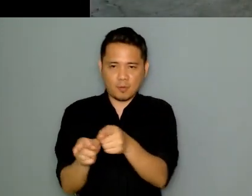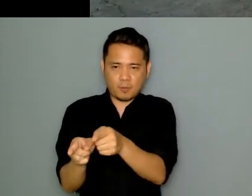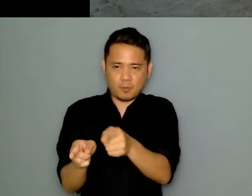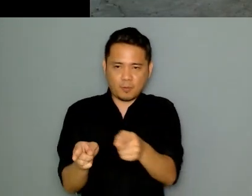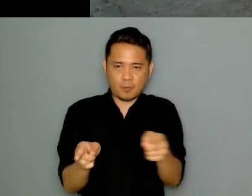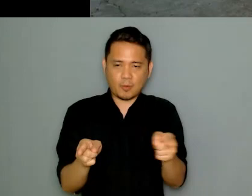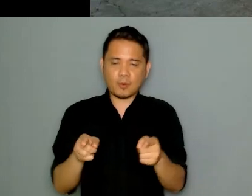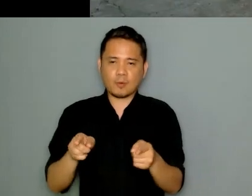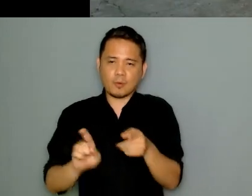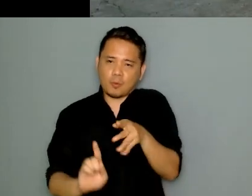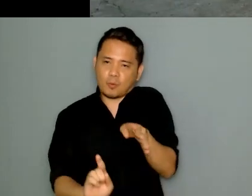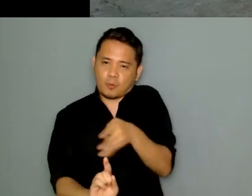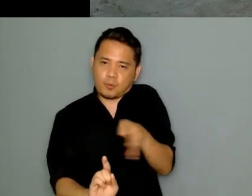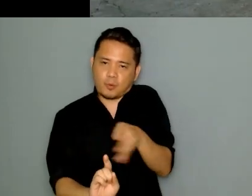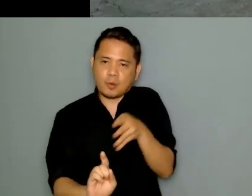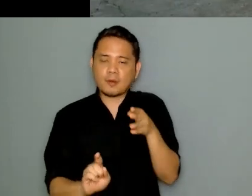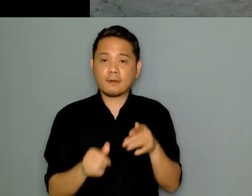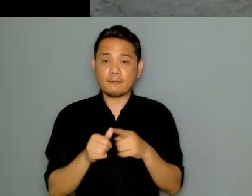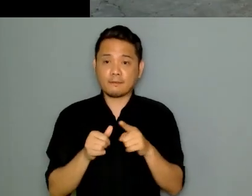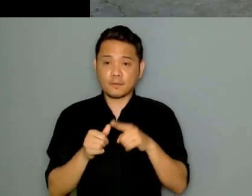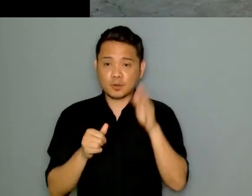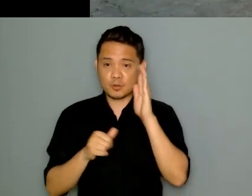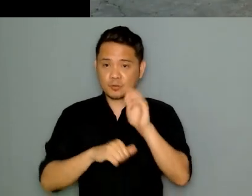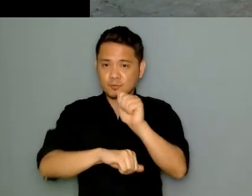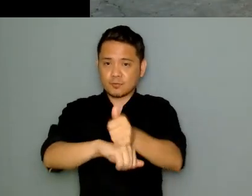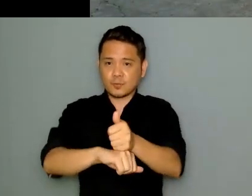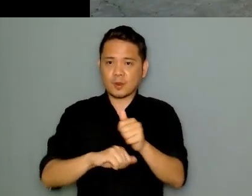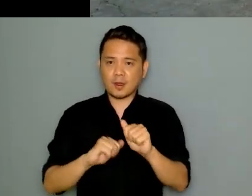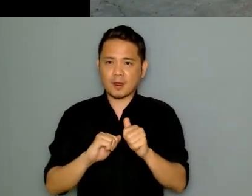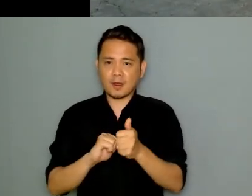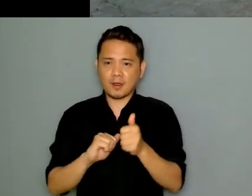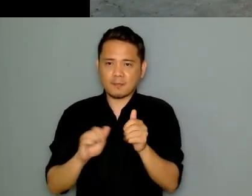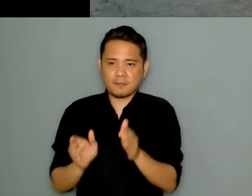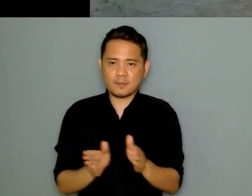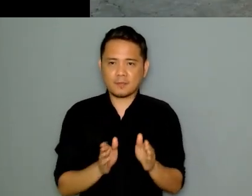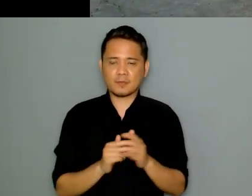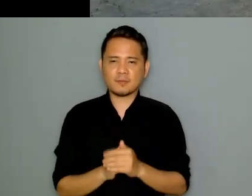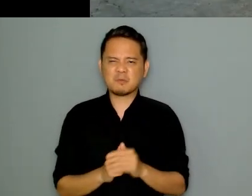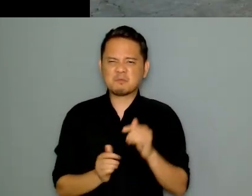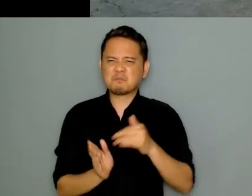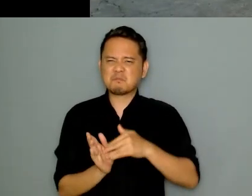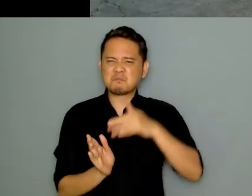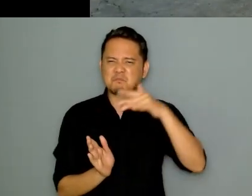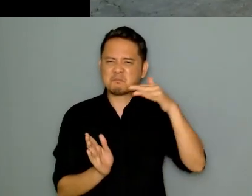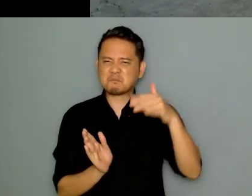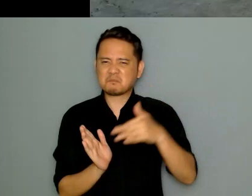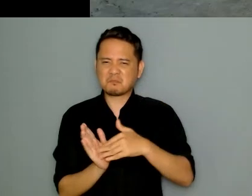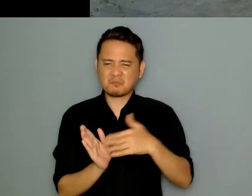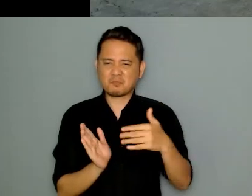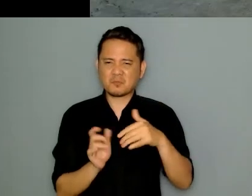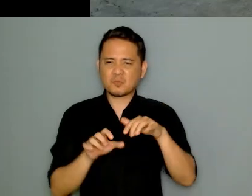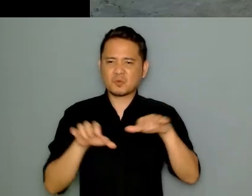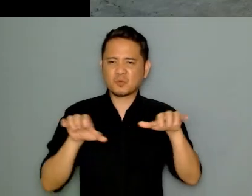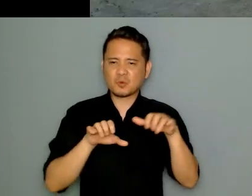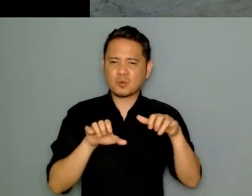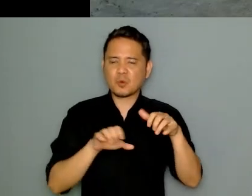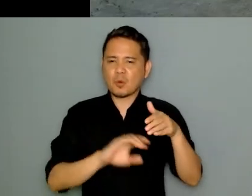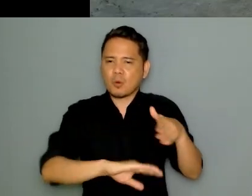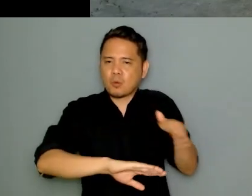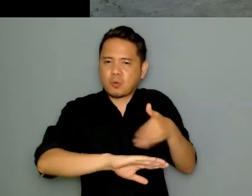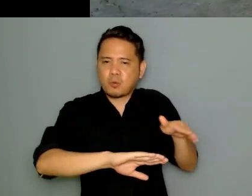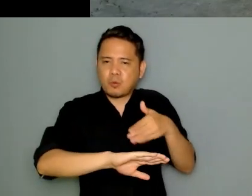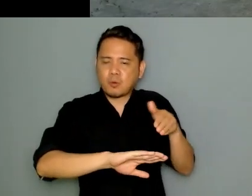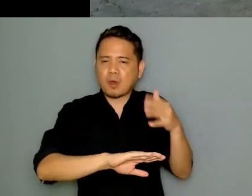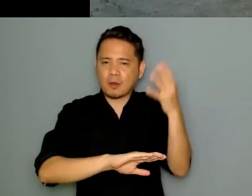yung preparation ko. Kaya medyo bihira ko talaga po itong gawin ng pag-iihaw sa labas kasi medyo matagal para sa